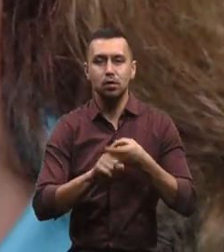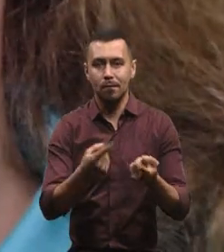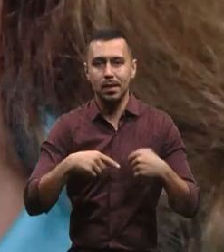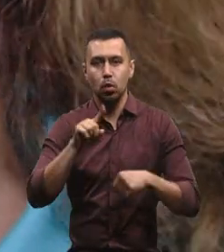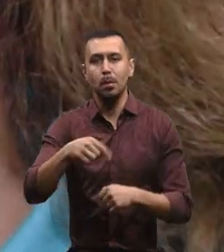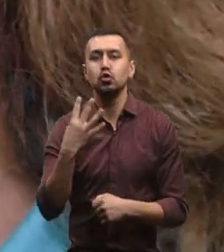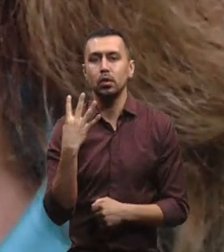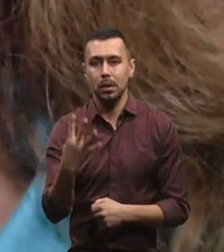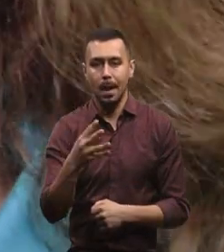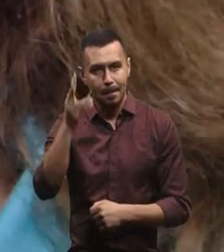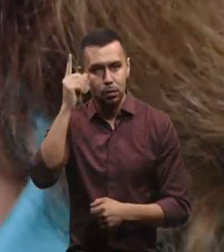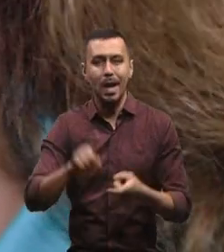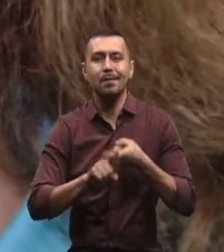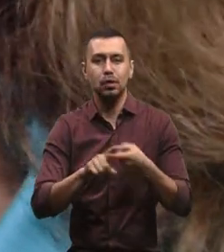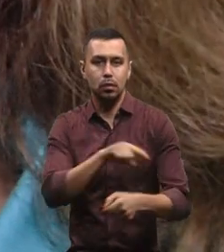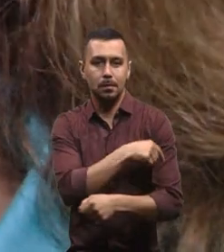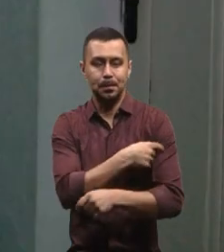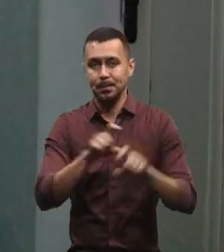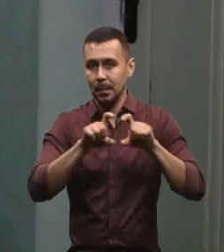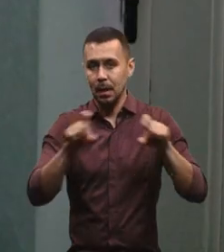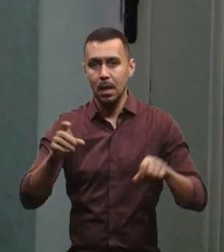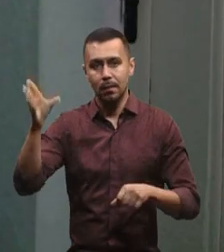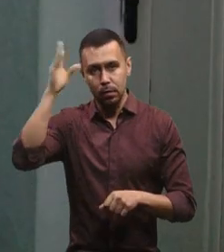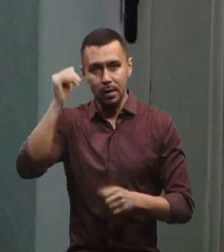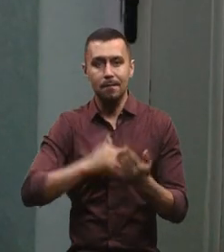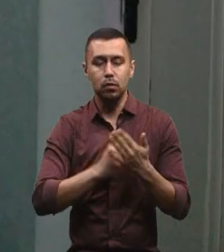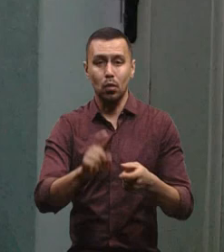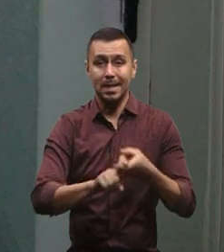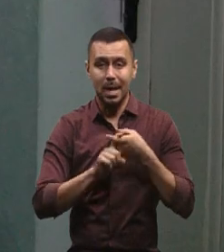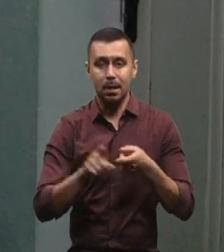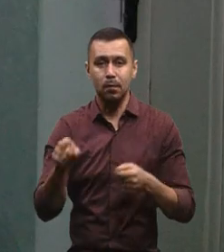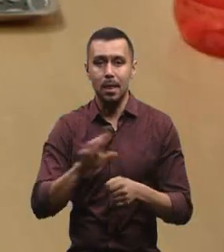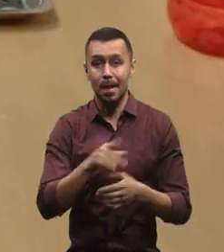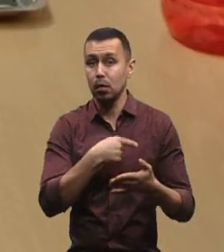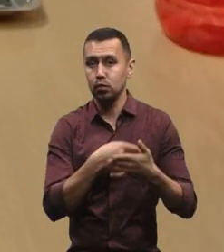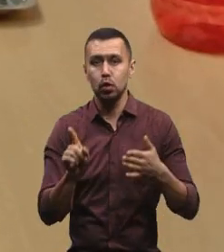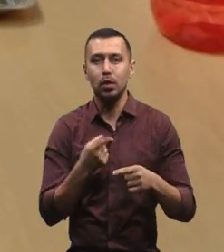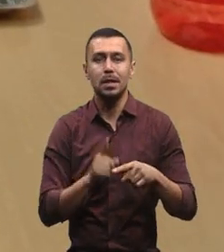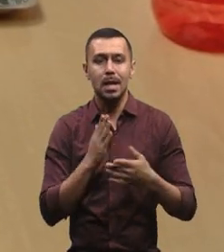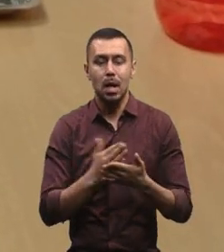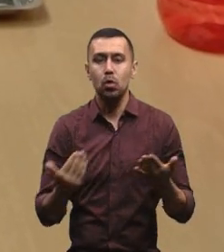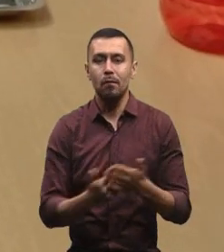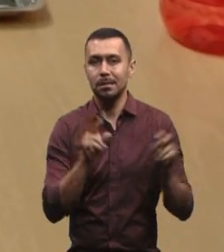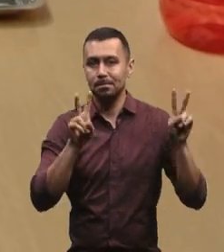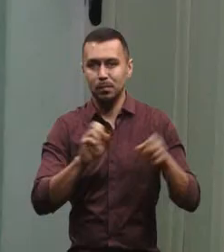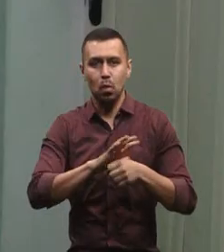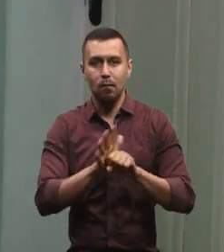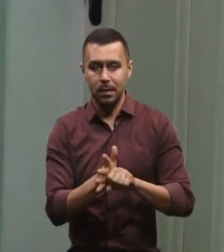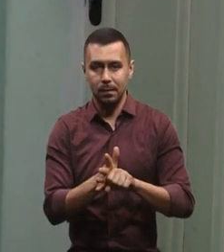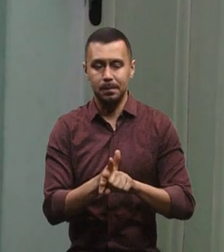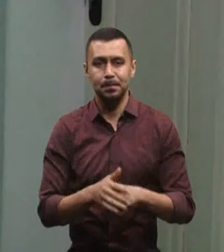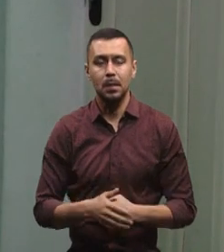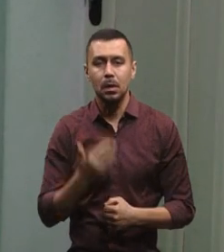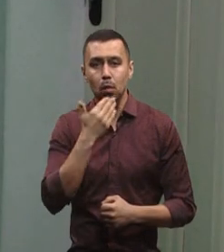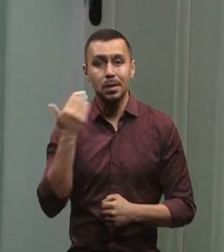4 Хмельницької інфекційної лікарні Ольга Дурдас. Зважаючи на високу заразність, вона не виключає, що це є новий штам ковіду «Кракен». За